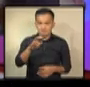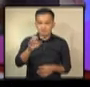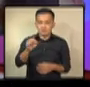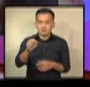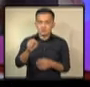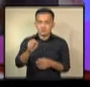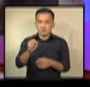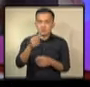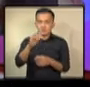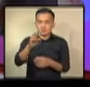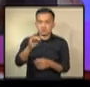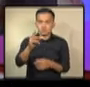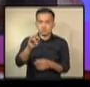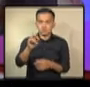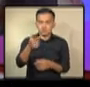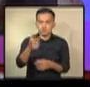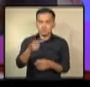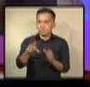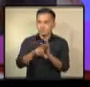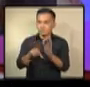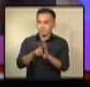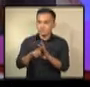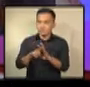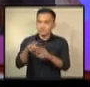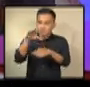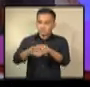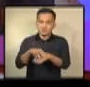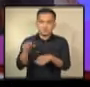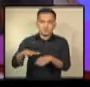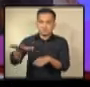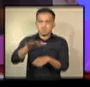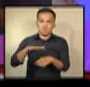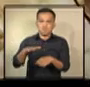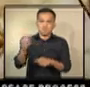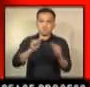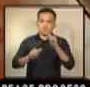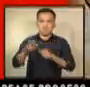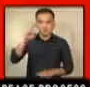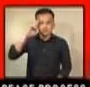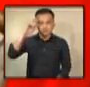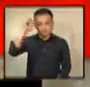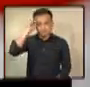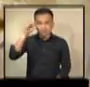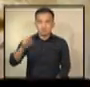kaya ipinagbabawal ang panghuli sa mga ito. Umaaksyon si Ryan Sorote.